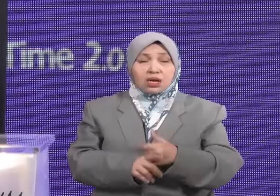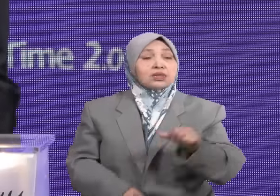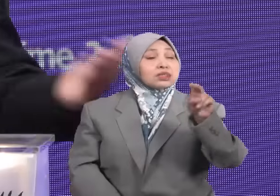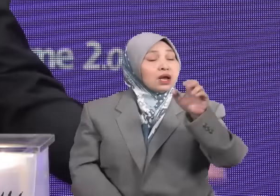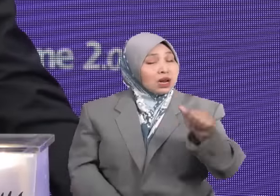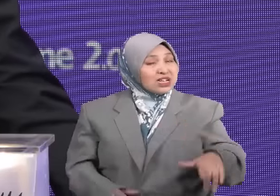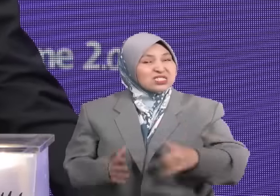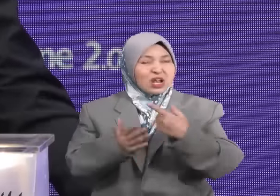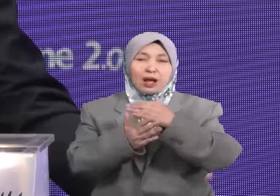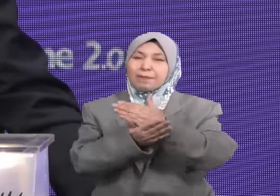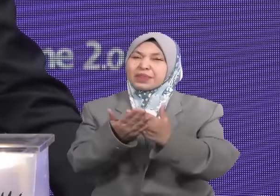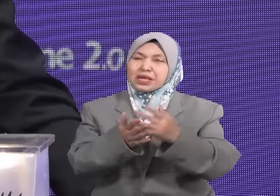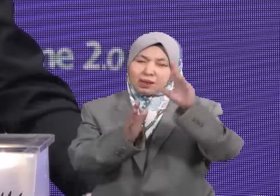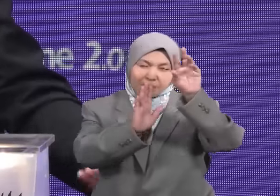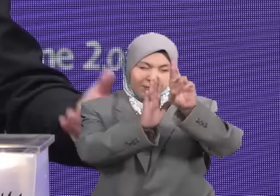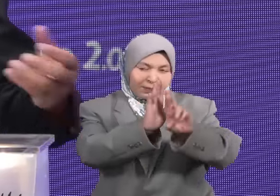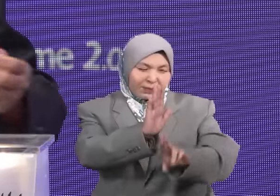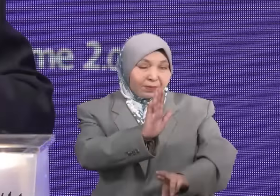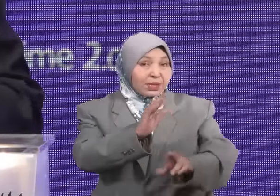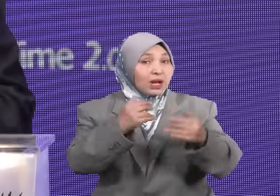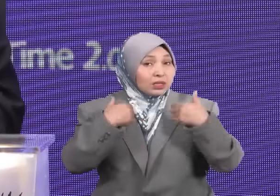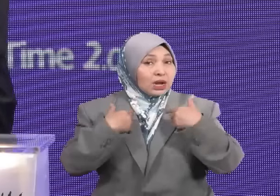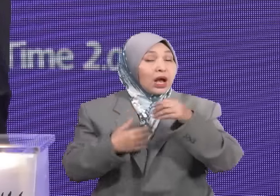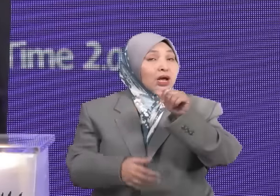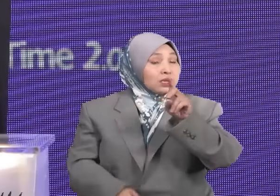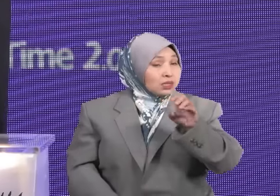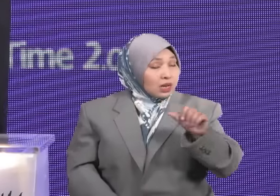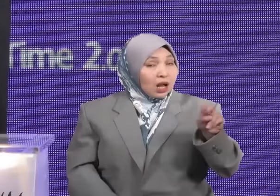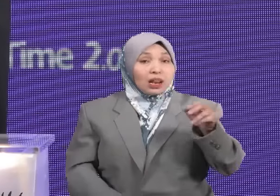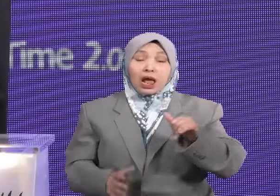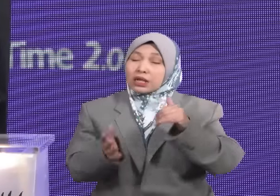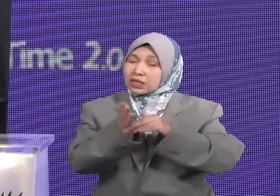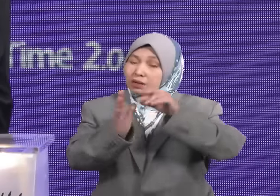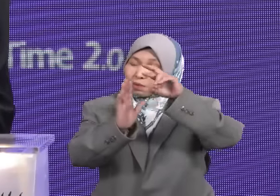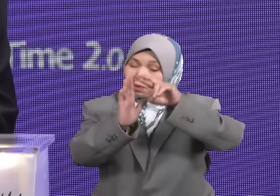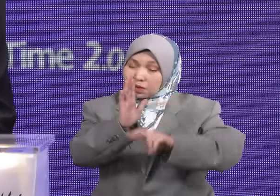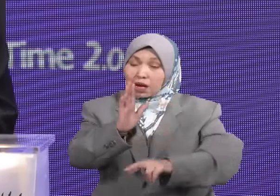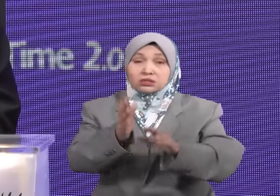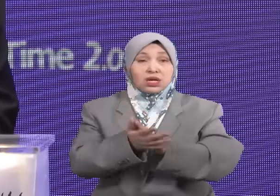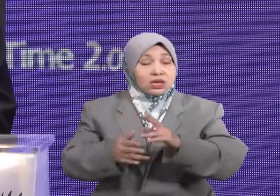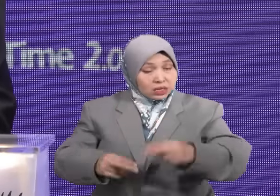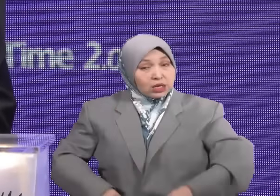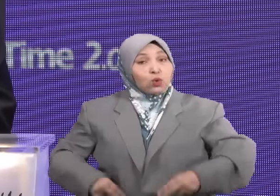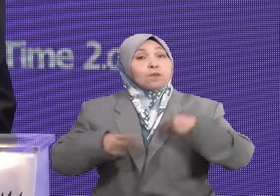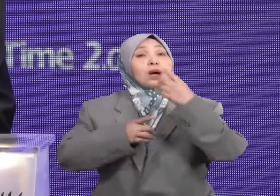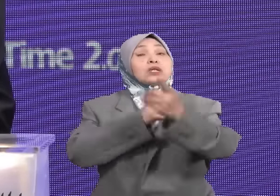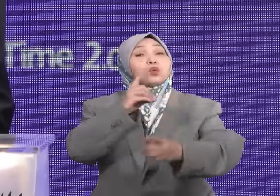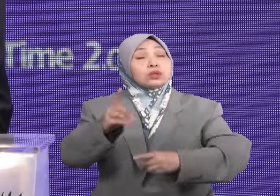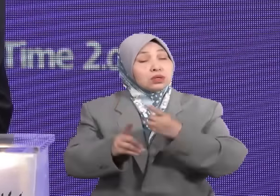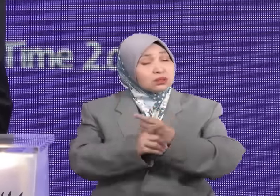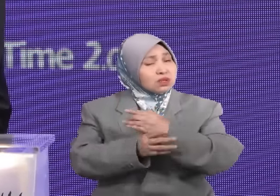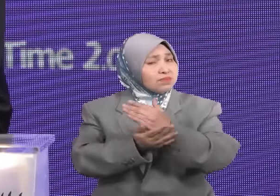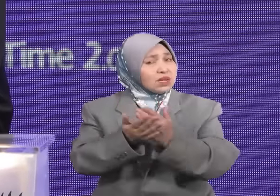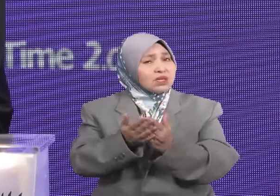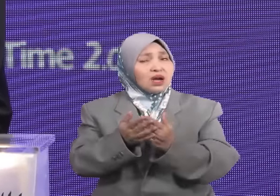iaitu sesuatu yang rendah. Sesuatu yang rendah. Ya. Kalau adna itu sesuatu yang lebih rendah. Maka kehidupan dunia ini adalah sesuatu